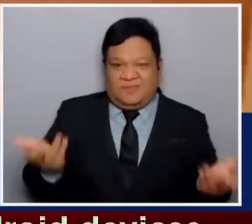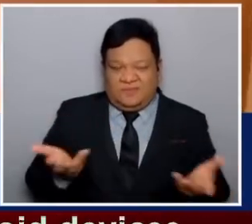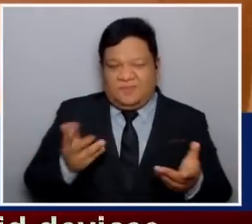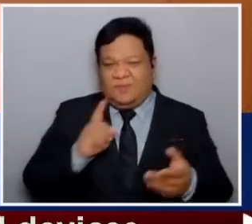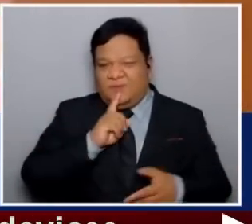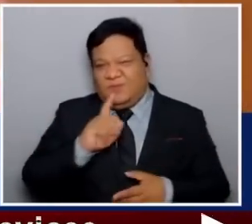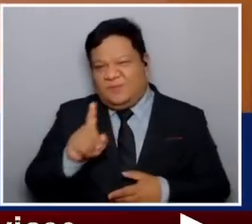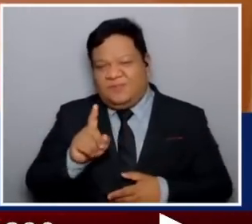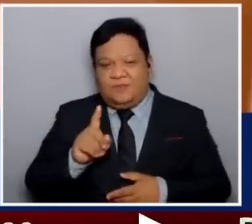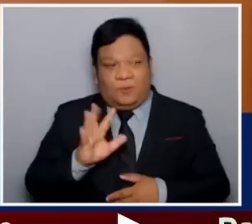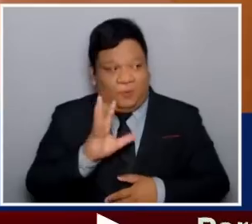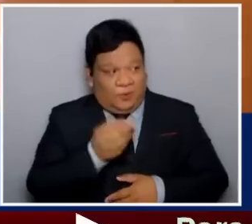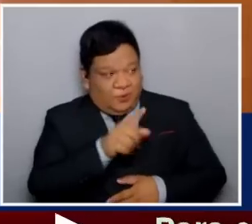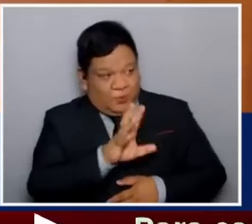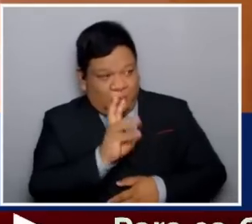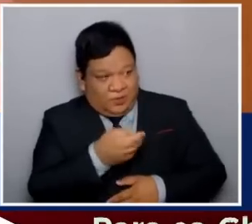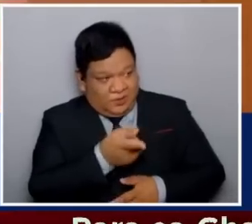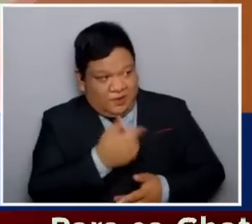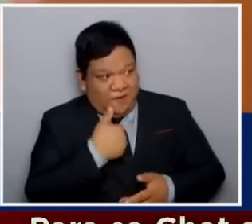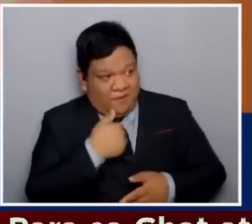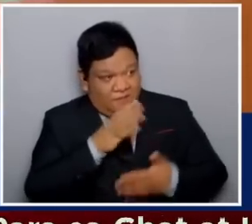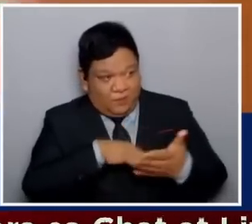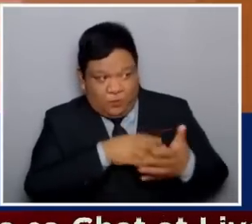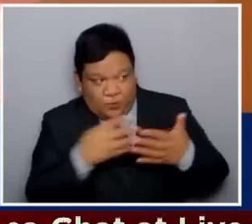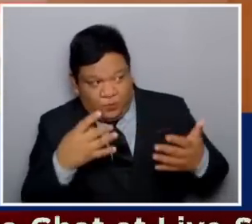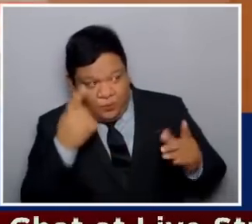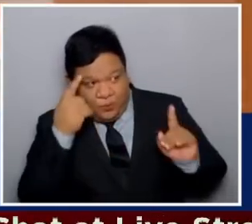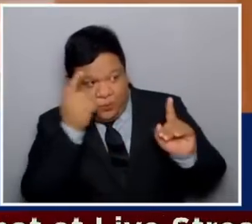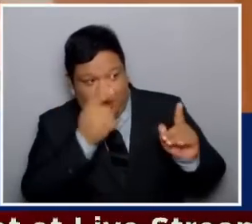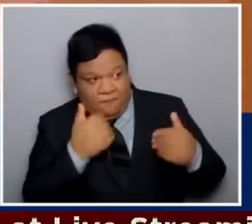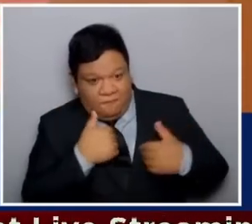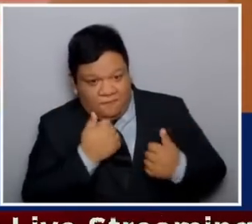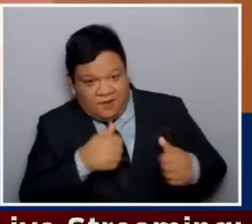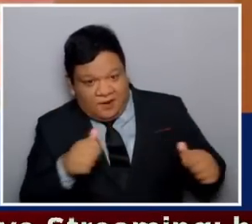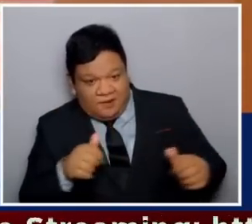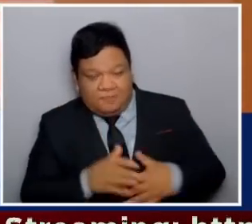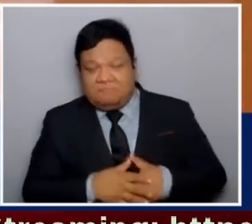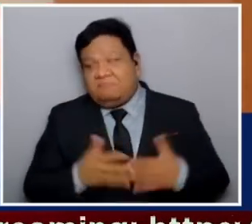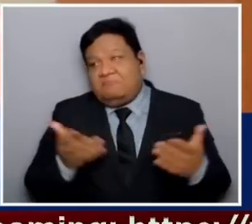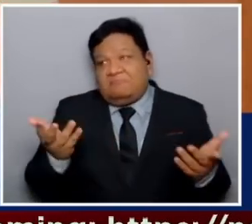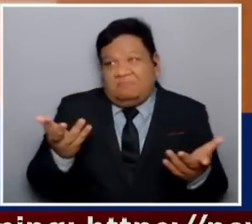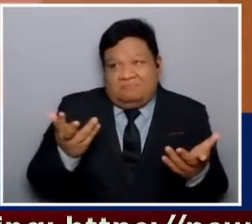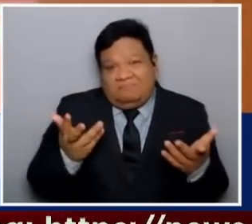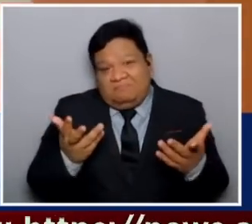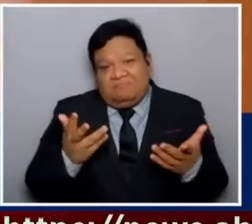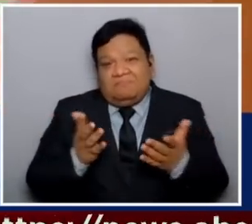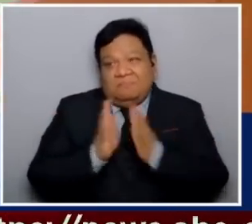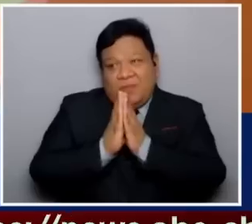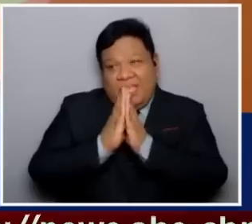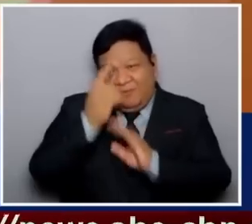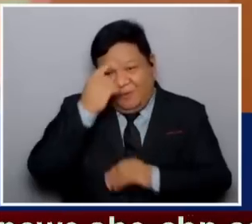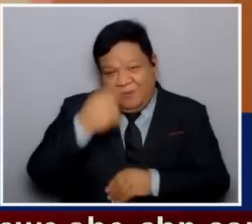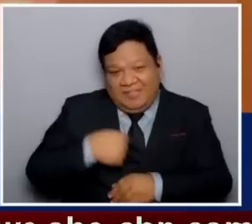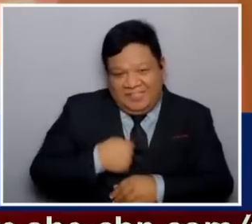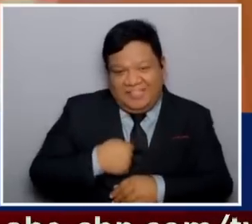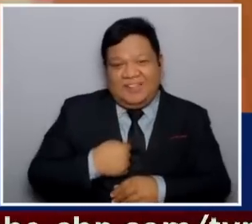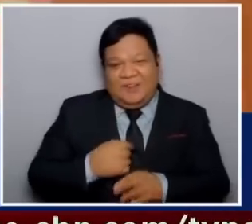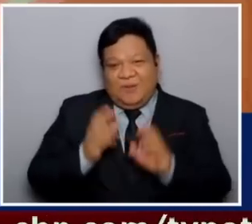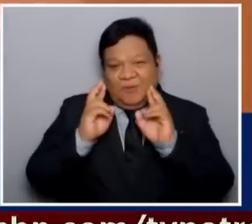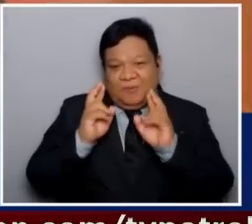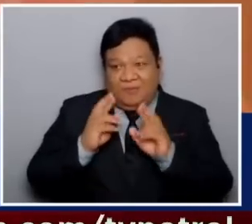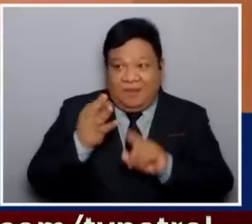So kailan ka? Wala ka bang timeline? Wala. Ano na, guys, mag-pray nyo ako. Ayan. 9 months.